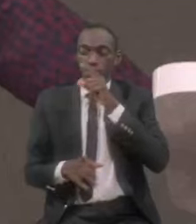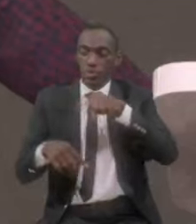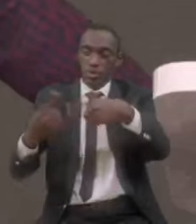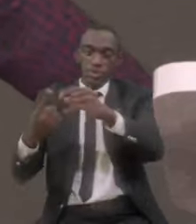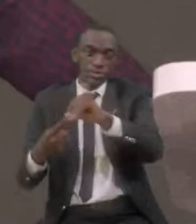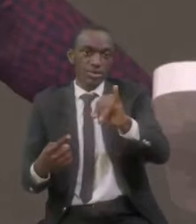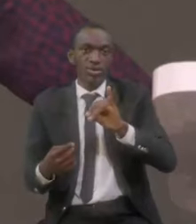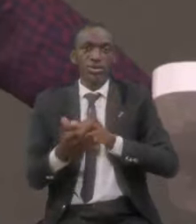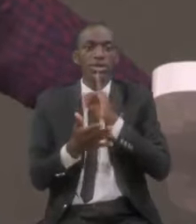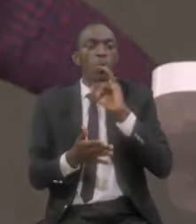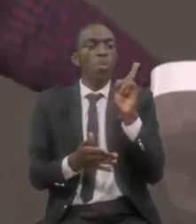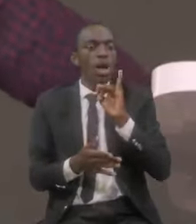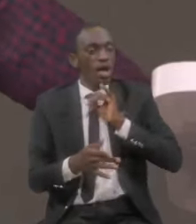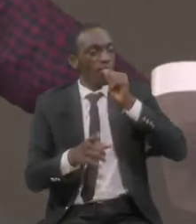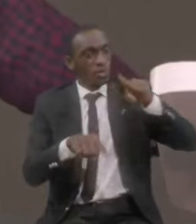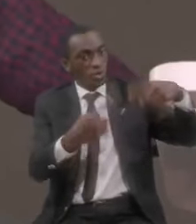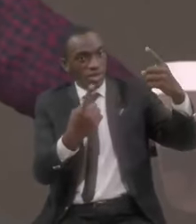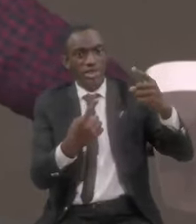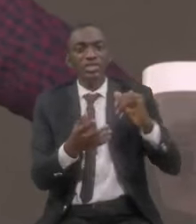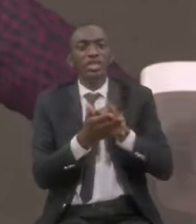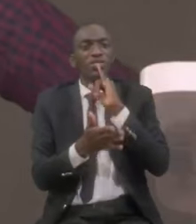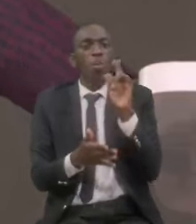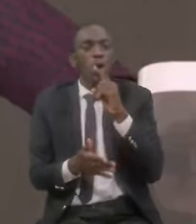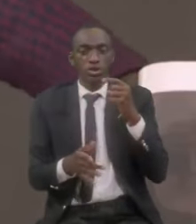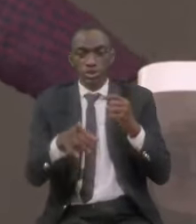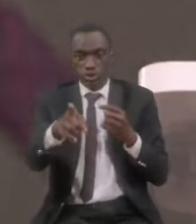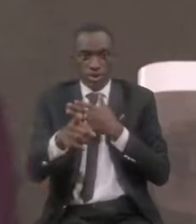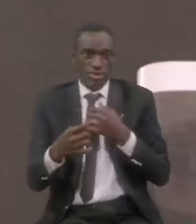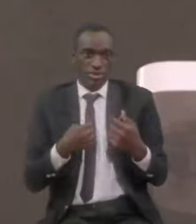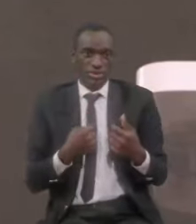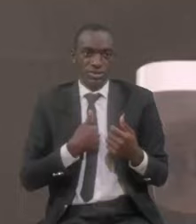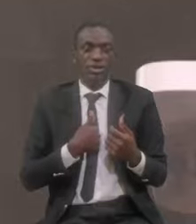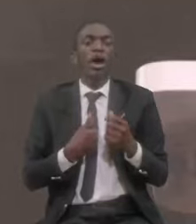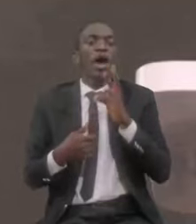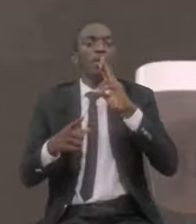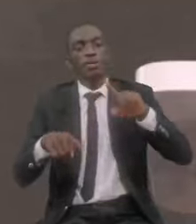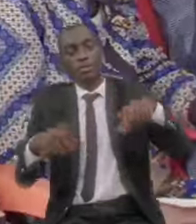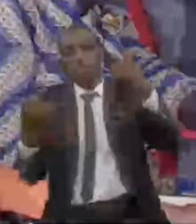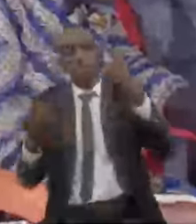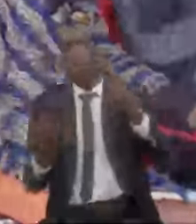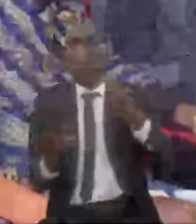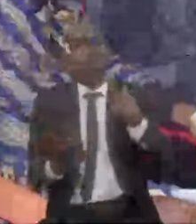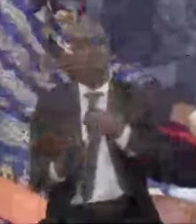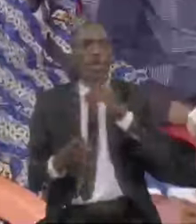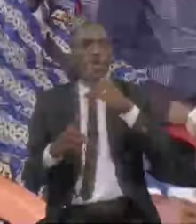vais. C'est là où tous, c'est là où vous et moi nous allons. C'est là où nous arriverons.